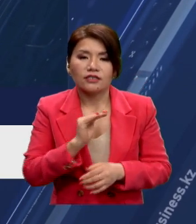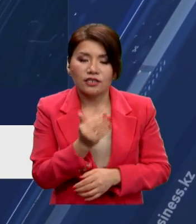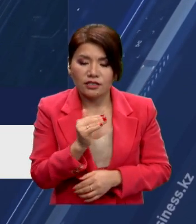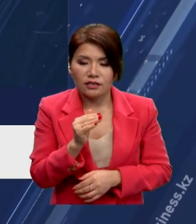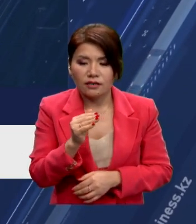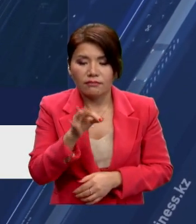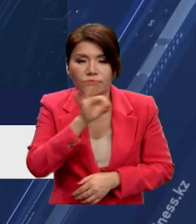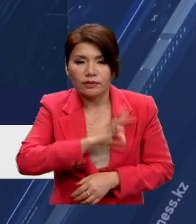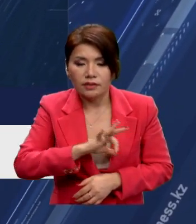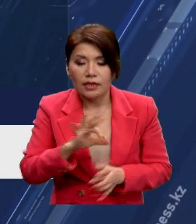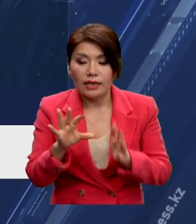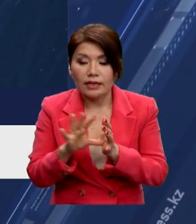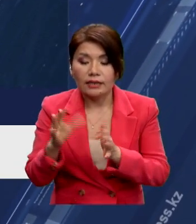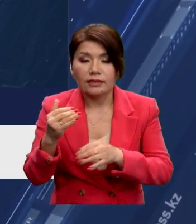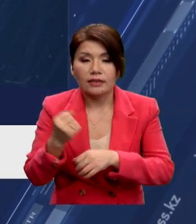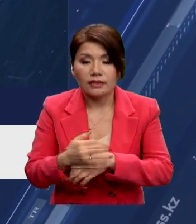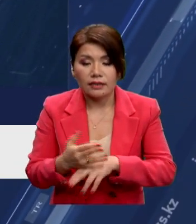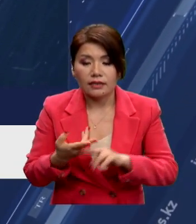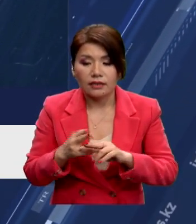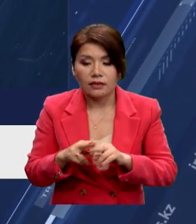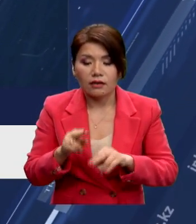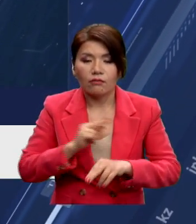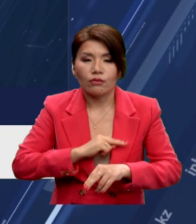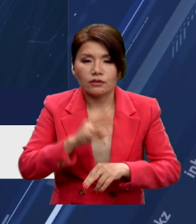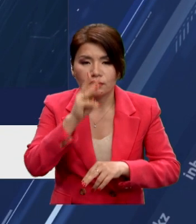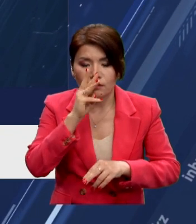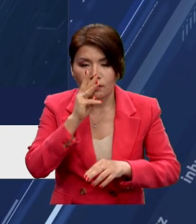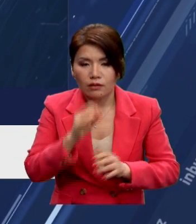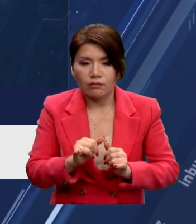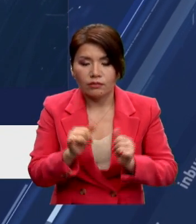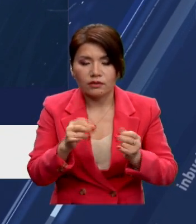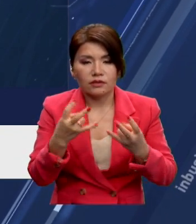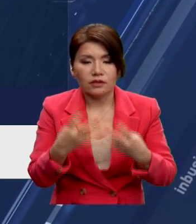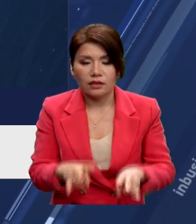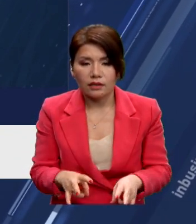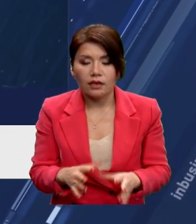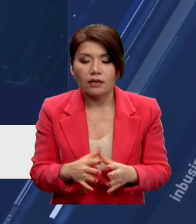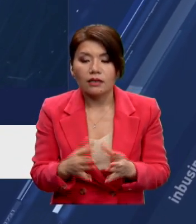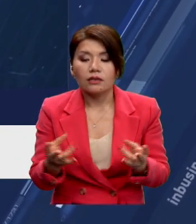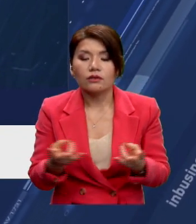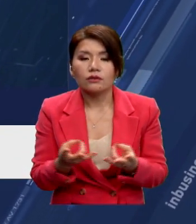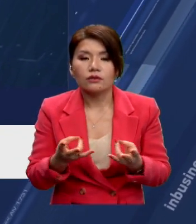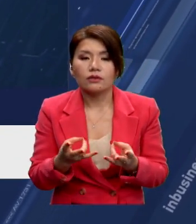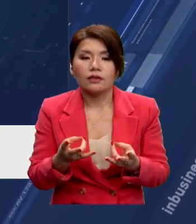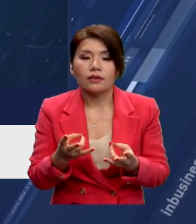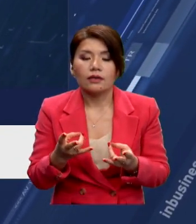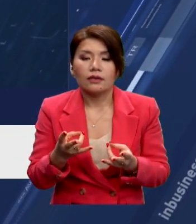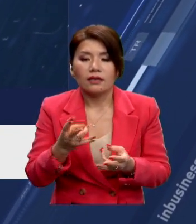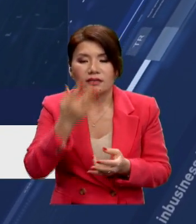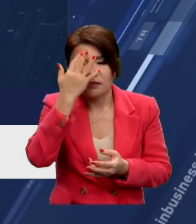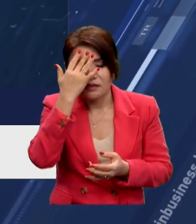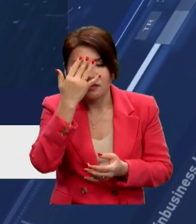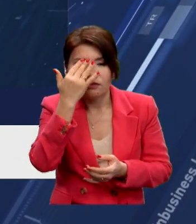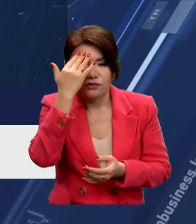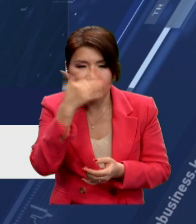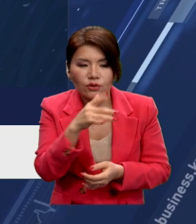прибыли, а электроэнергетика – это не то, на чем надо зарабатывать частную прибыль. В электроэнергетику тем более нельзя пускать иностранцев,